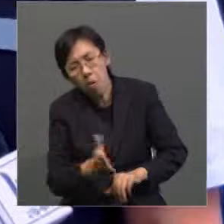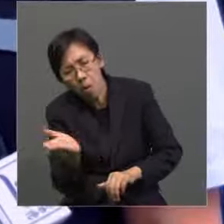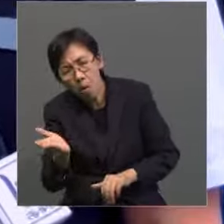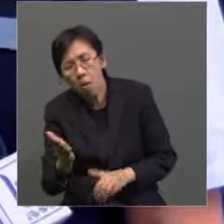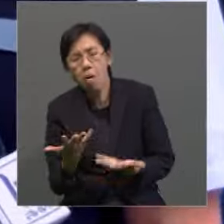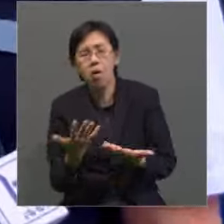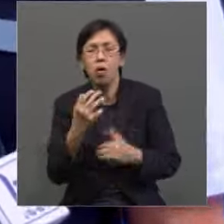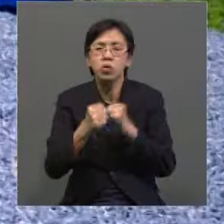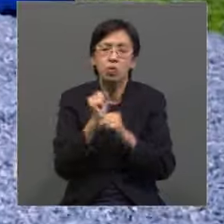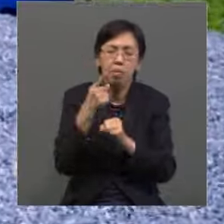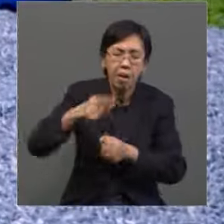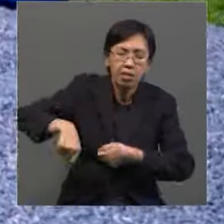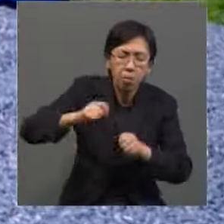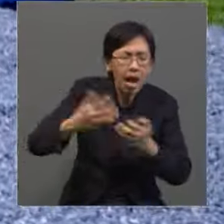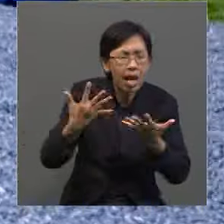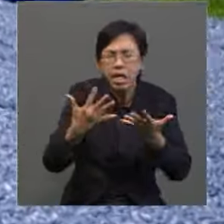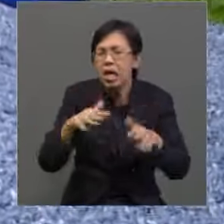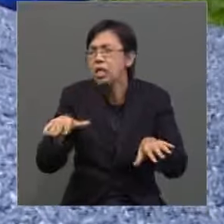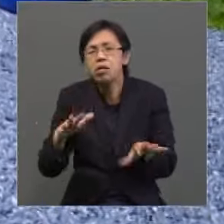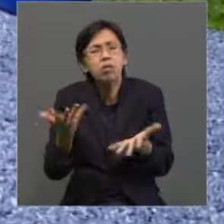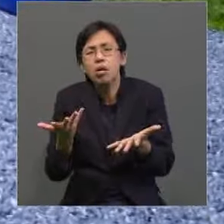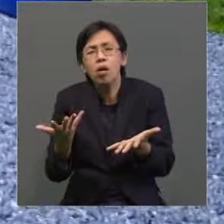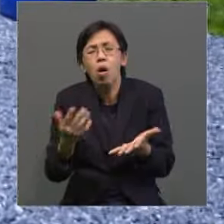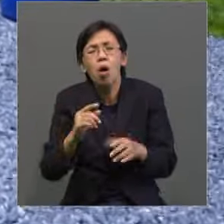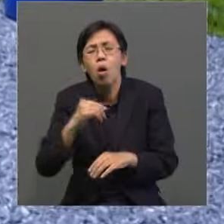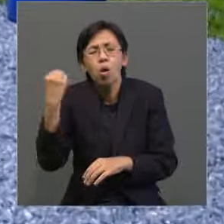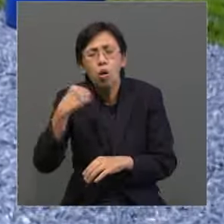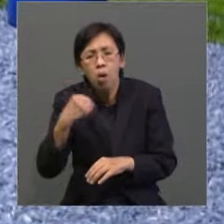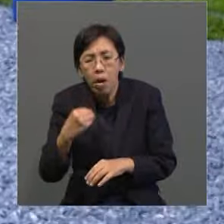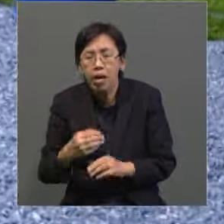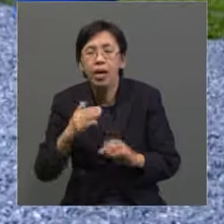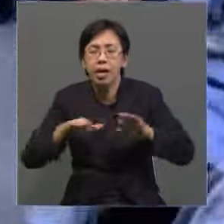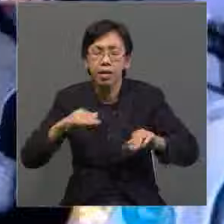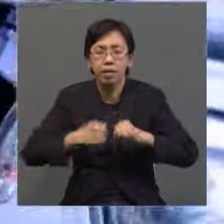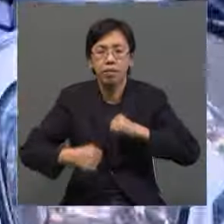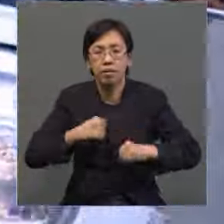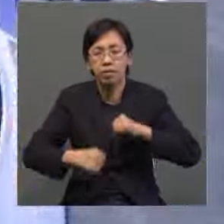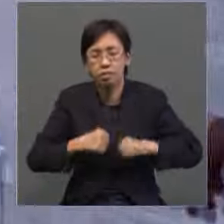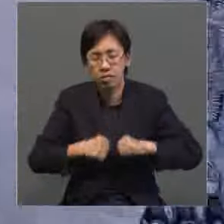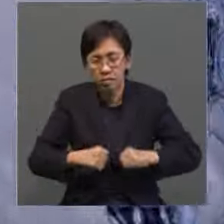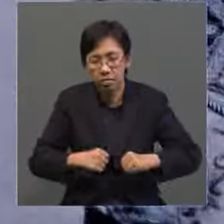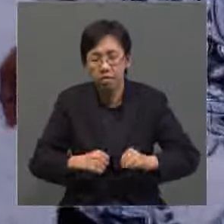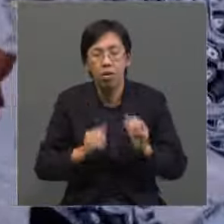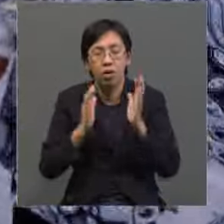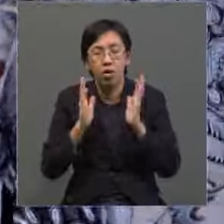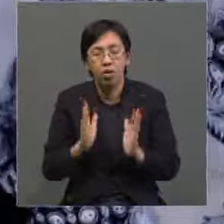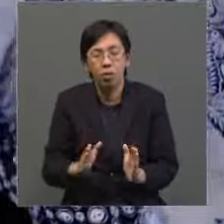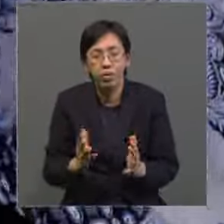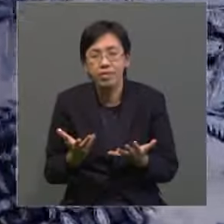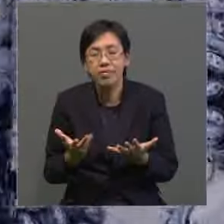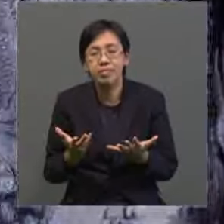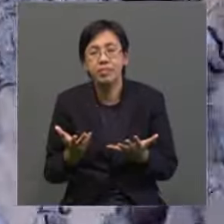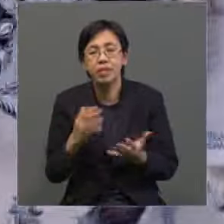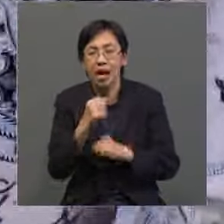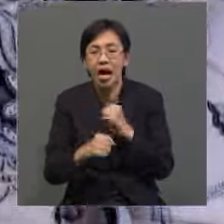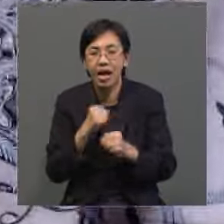และก็นอกเทศกาลดูข่าวแล้วความหดหู่เด็กๆ เยาวชนหรือว่าผู้ที่จะมี